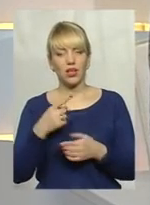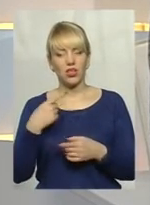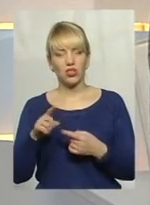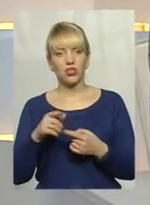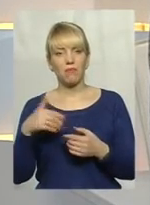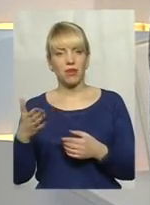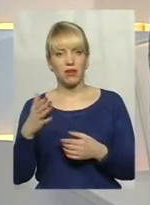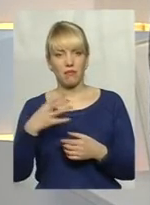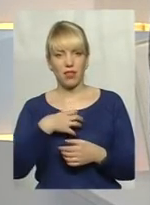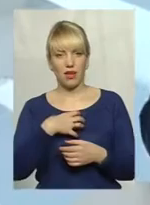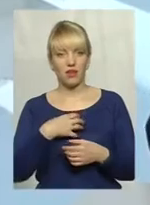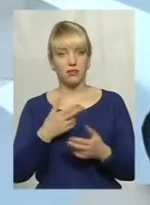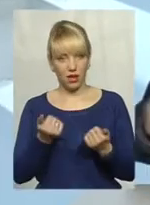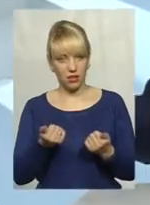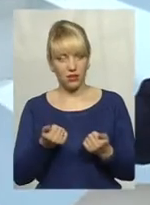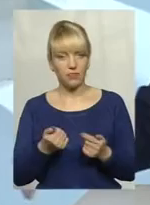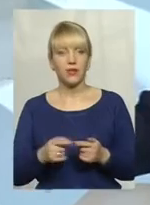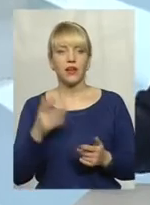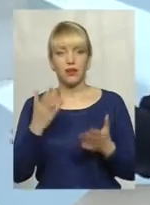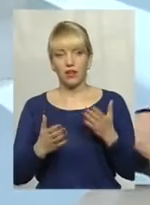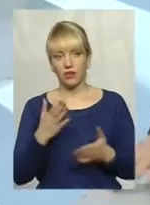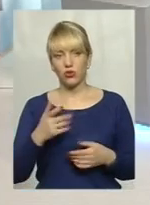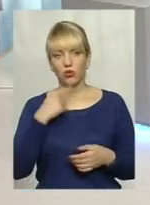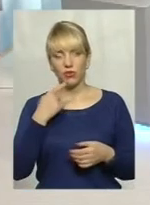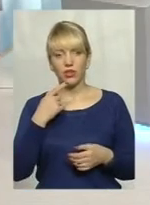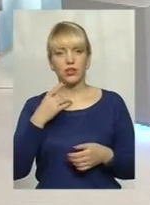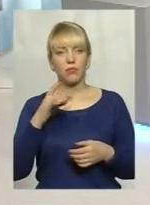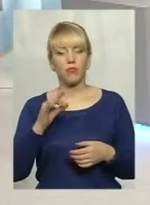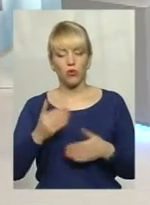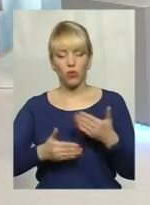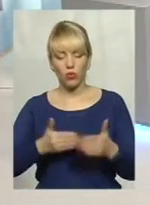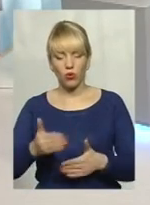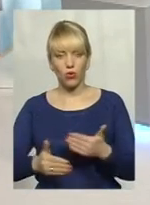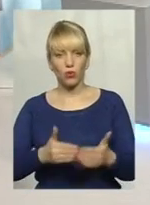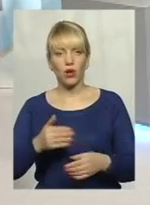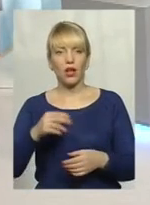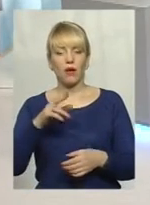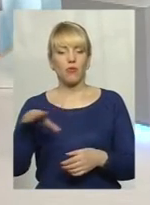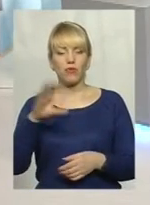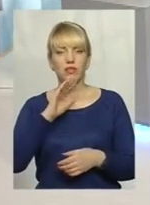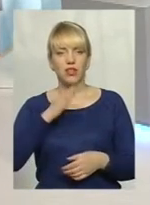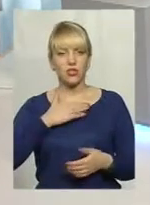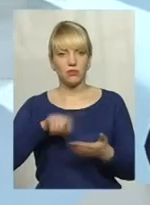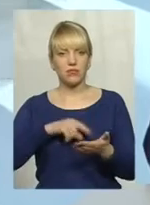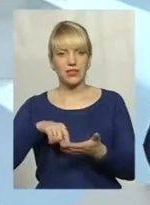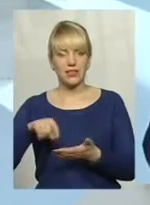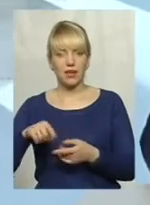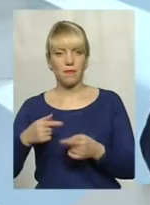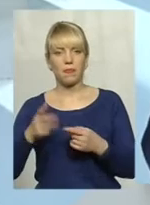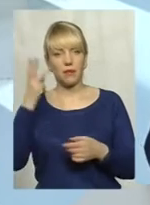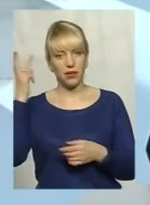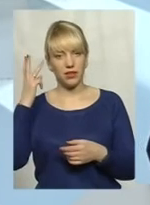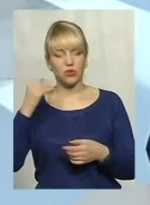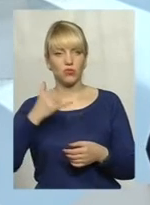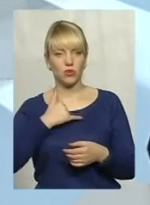так? Ну, насправді, от якщо так по кроку пройтись коротко по всіх наших обласних містах обласного значення, їх не так багато, в Хмельницькому до